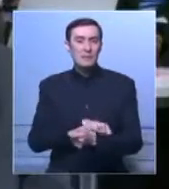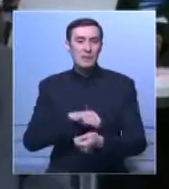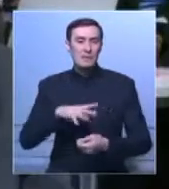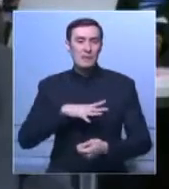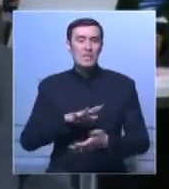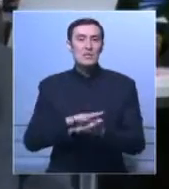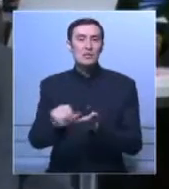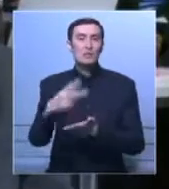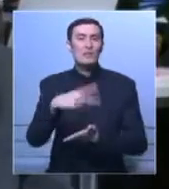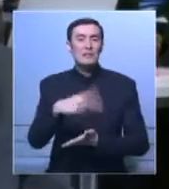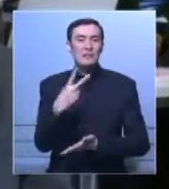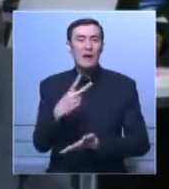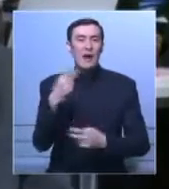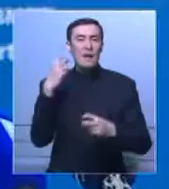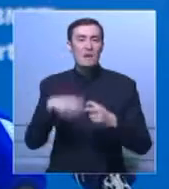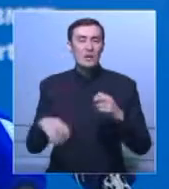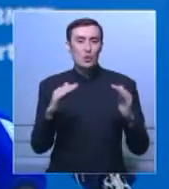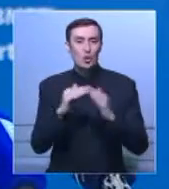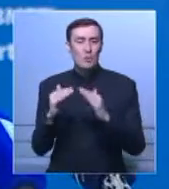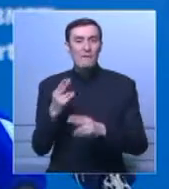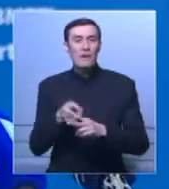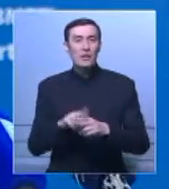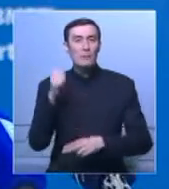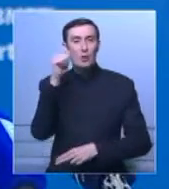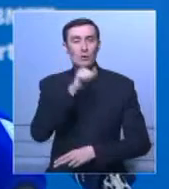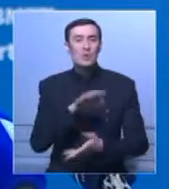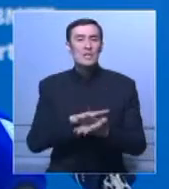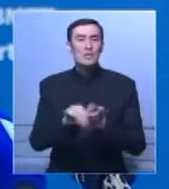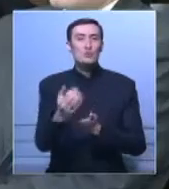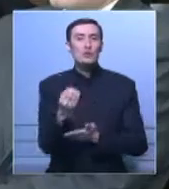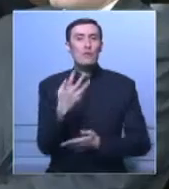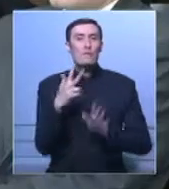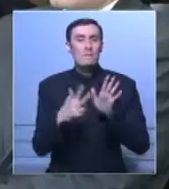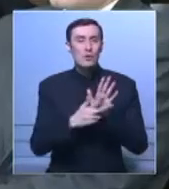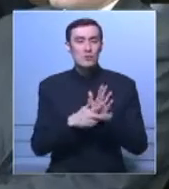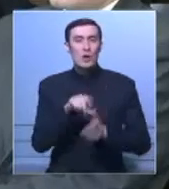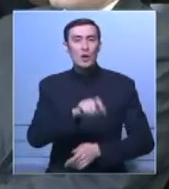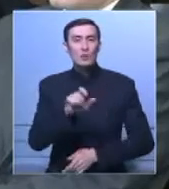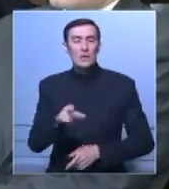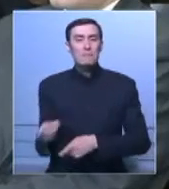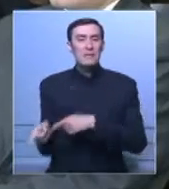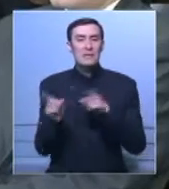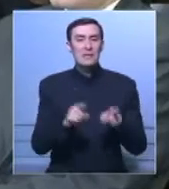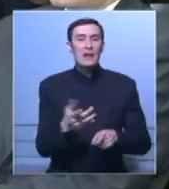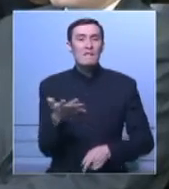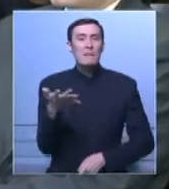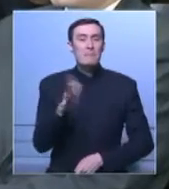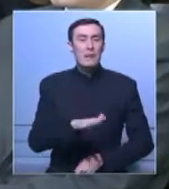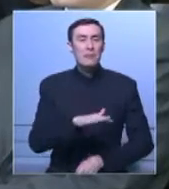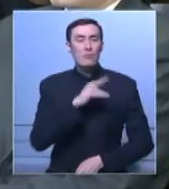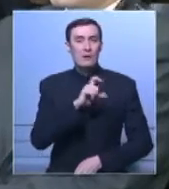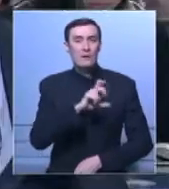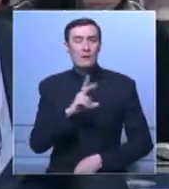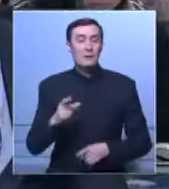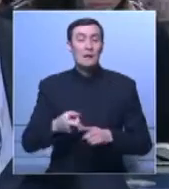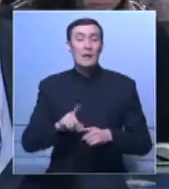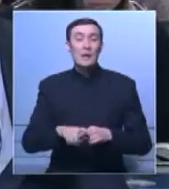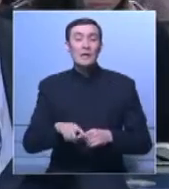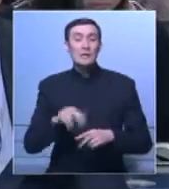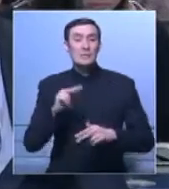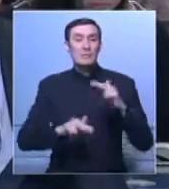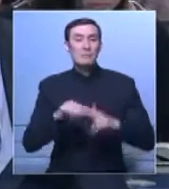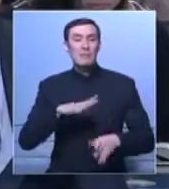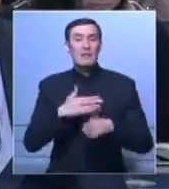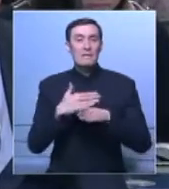Снесено 22 аварийных дома, в этом году снесут еще 8. Их жильцов переселят в 5 многоквартирных. На строительство из бюджета